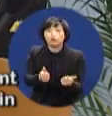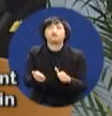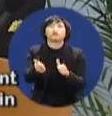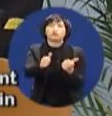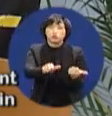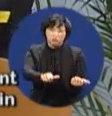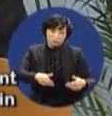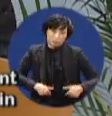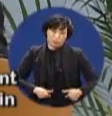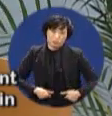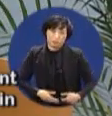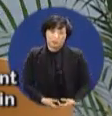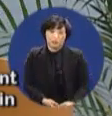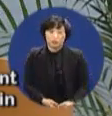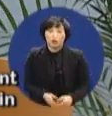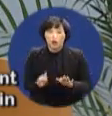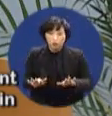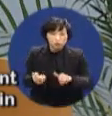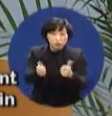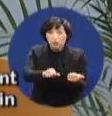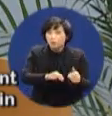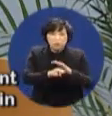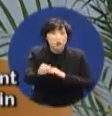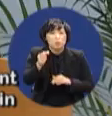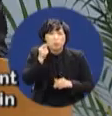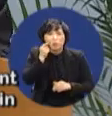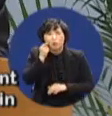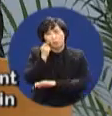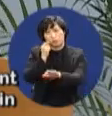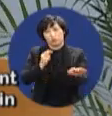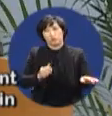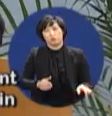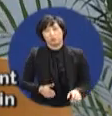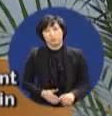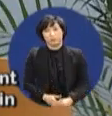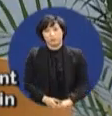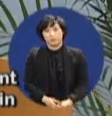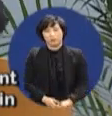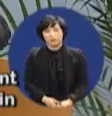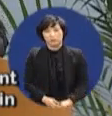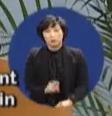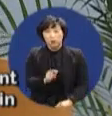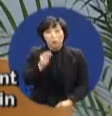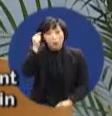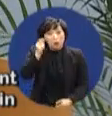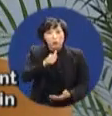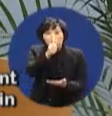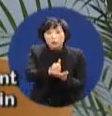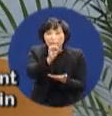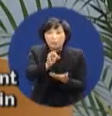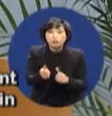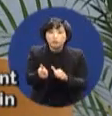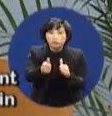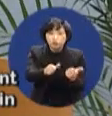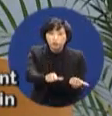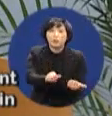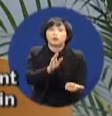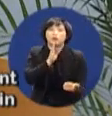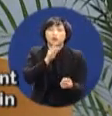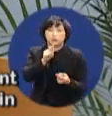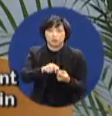된다는 거야. 죽음을 피할 수 없다는 것입니다. 이것은 죄값은 죽음이라는